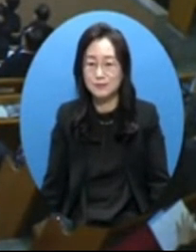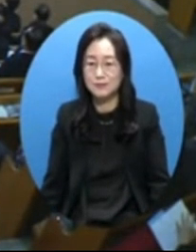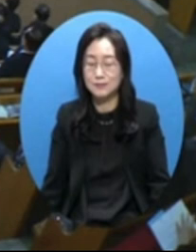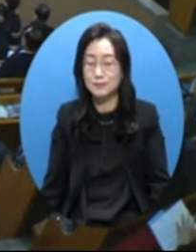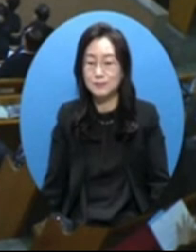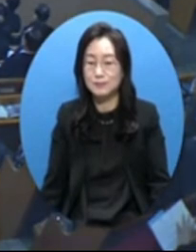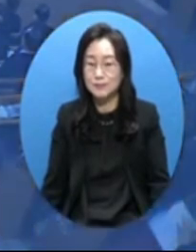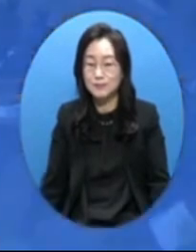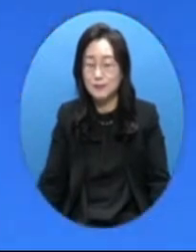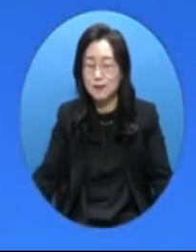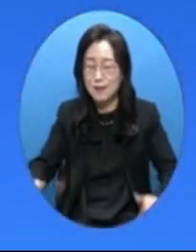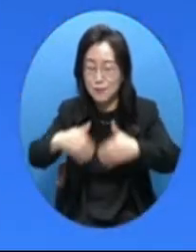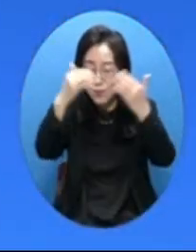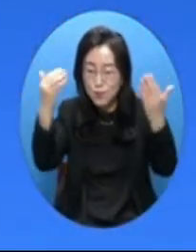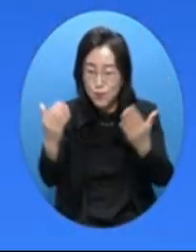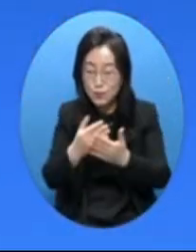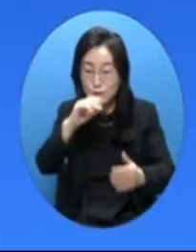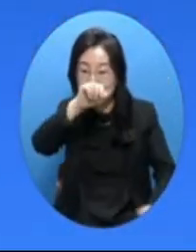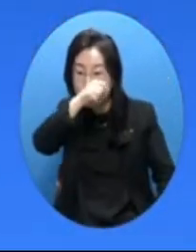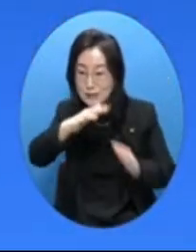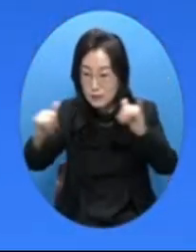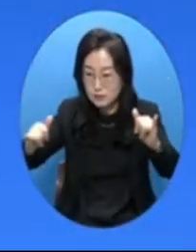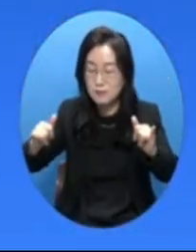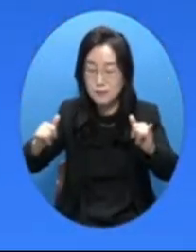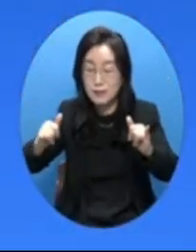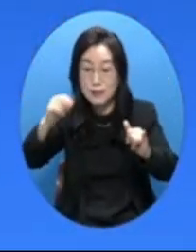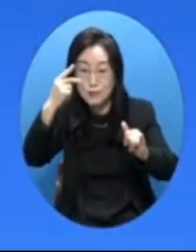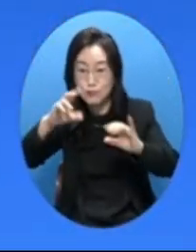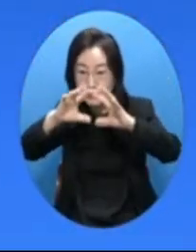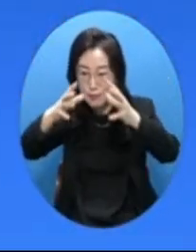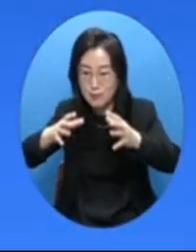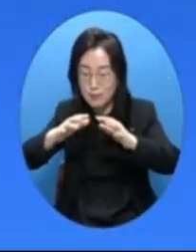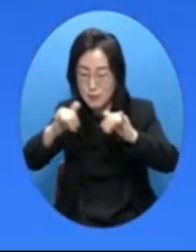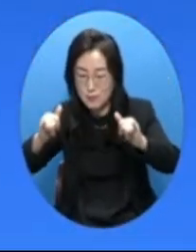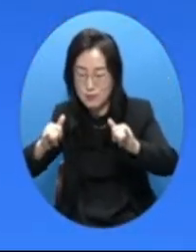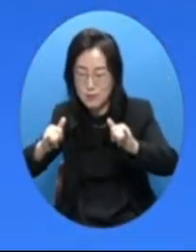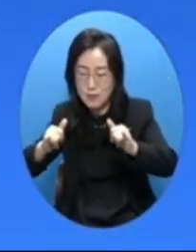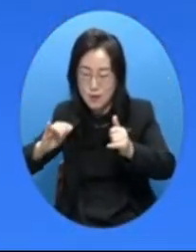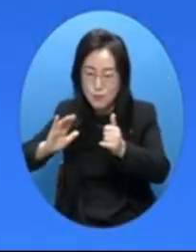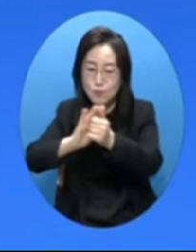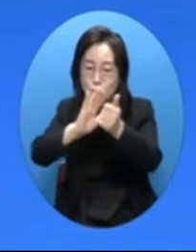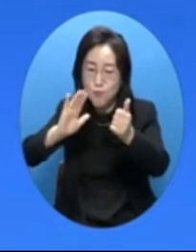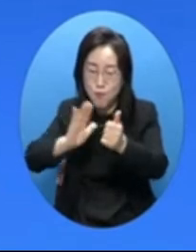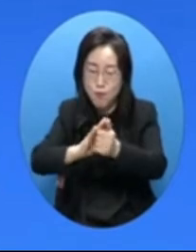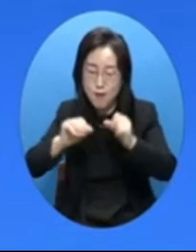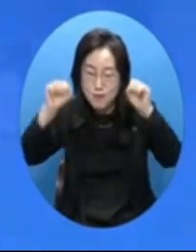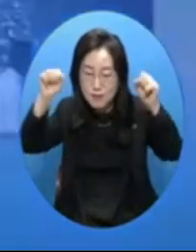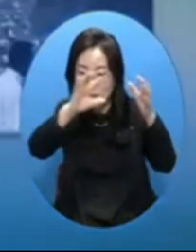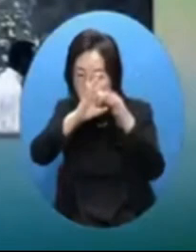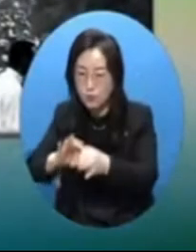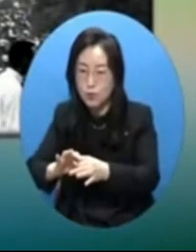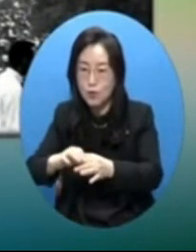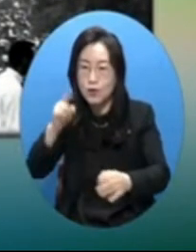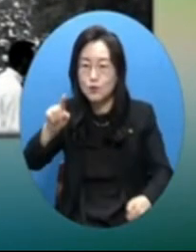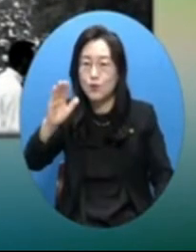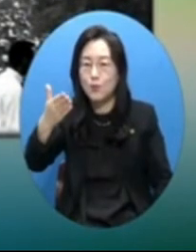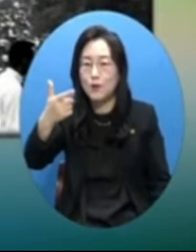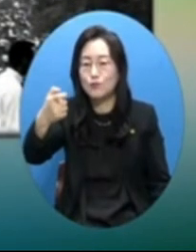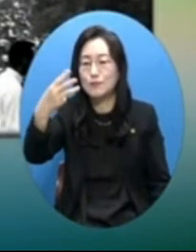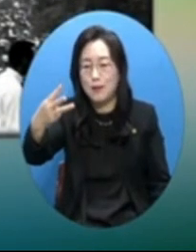이래서 전 흑인들의 지지를 받으며 흑인인권동회를 계속한 결과 1963년 그 유명한